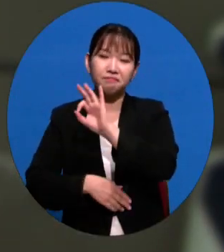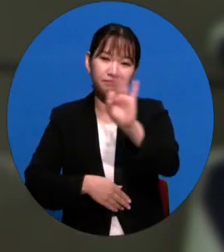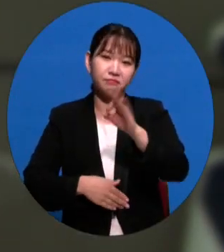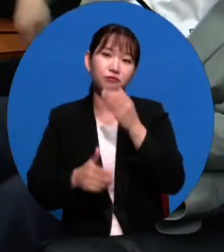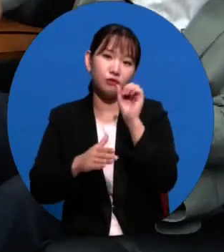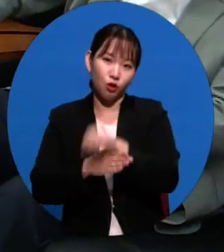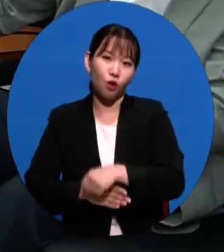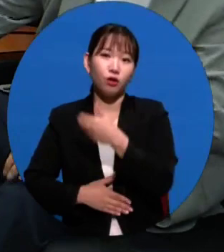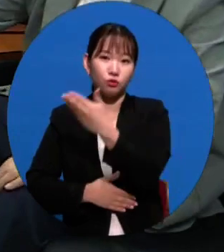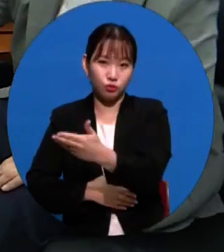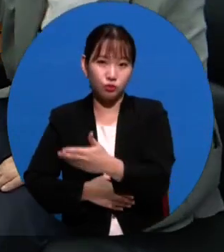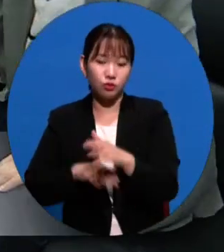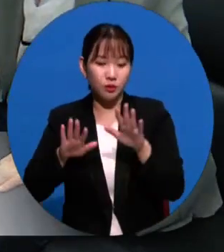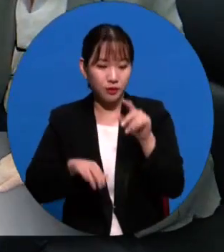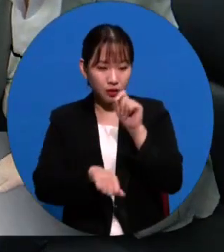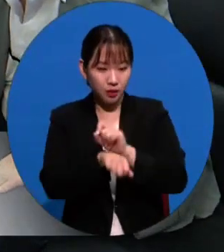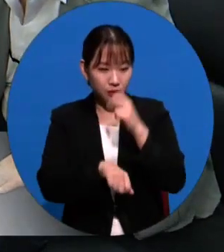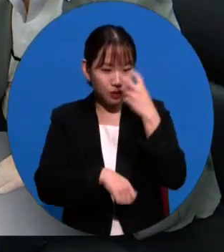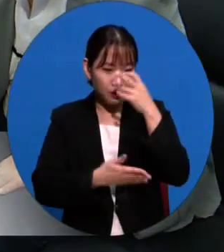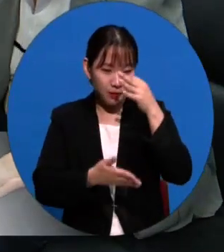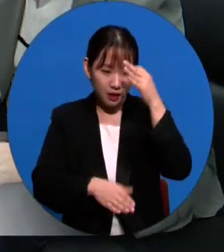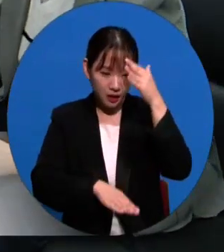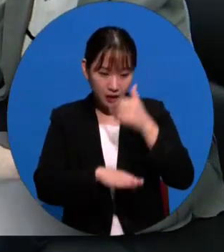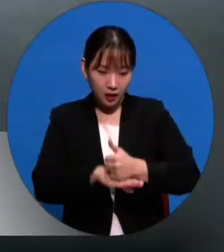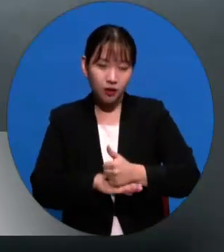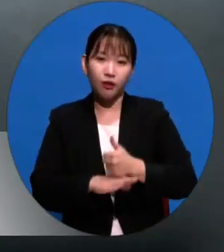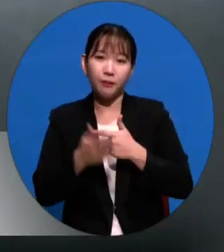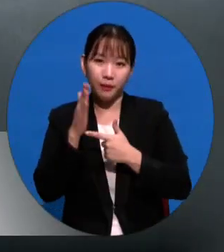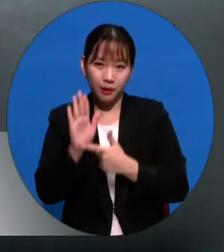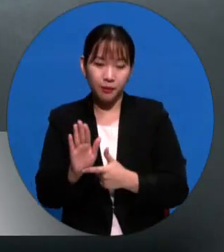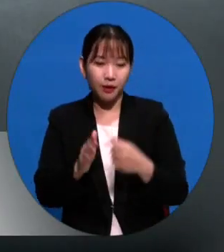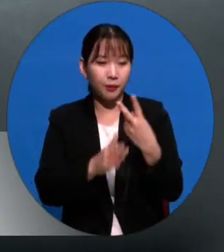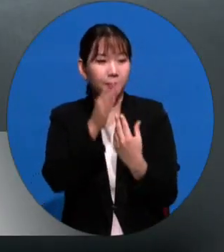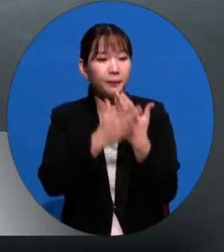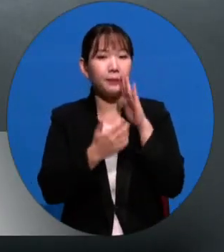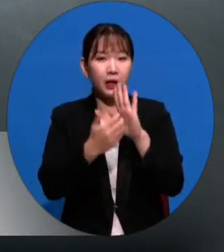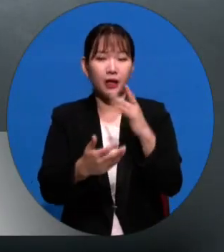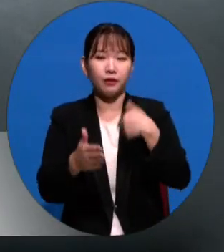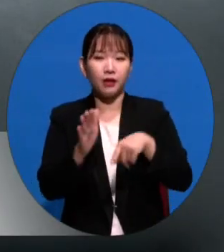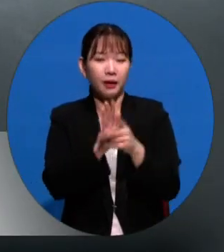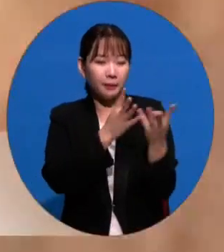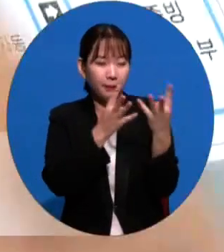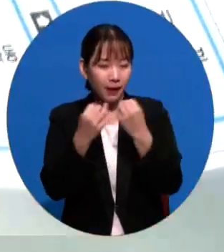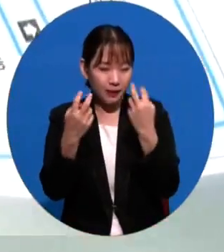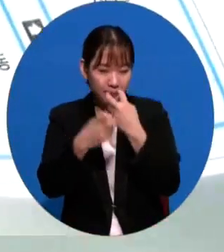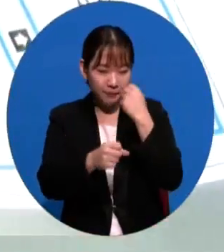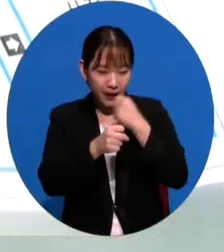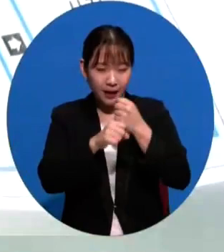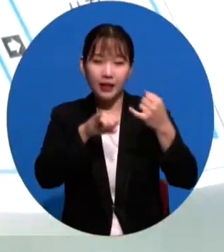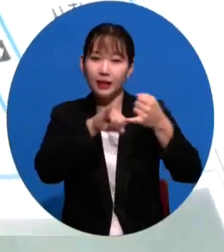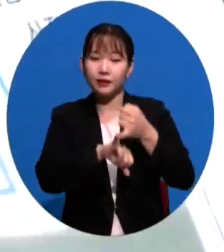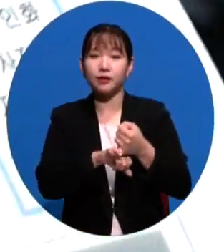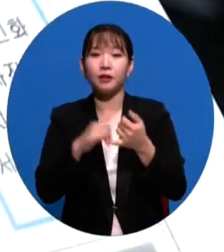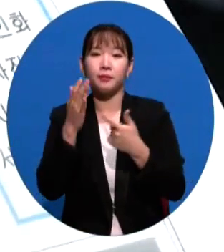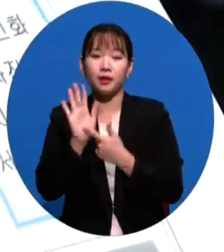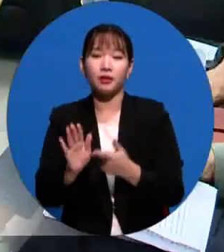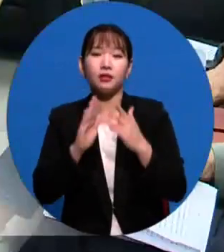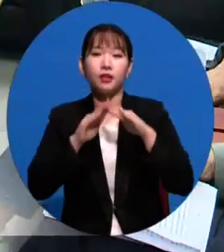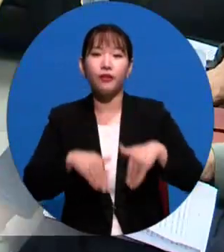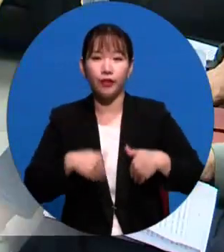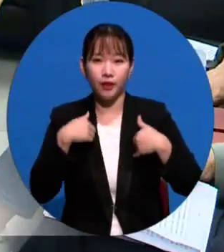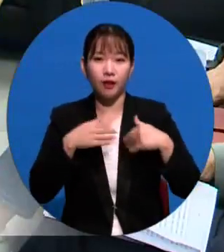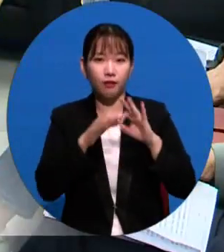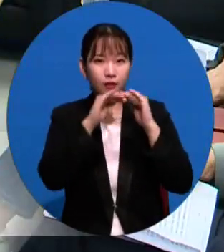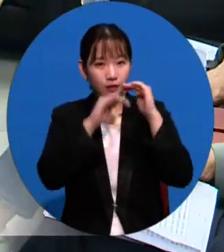승인했습니다. 이번 사무관리비 감사 결과를 발표하며 재발 방지를 위한 수많은 대책들을 약속했던 전라남도.